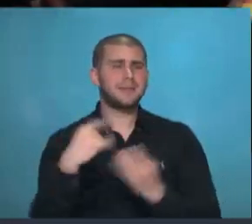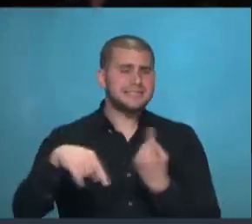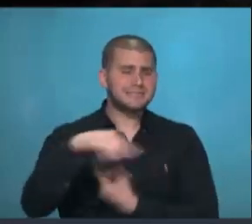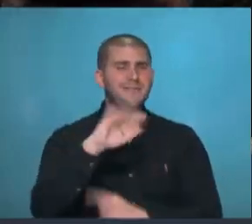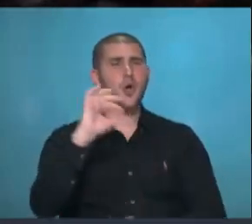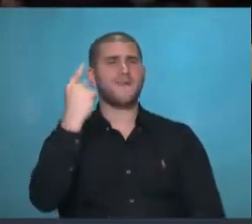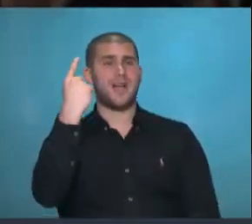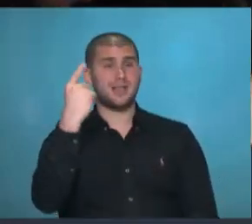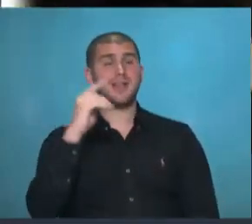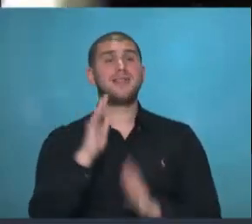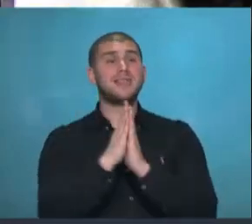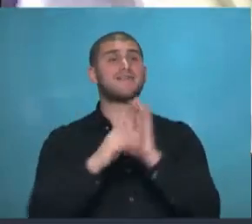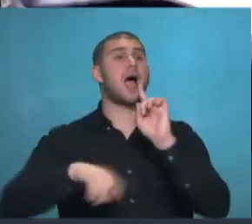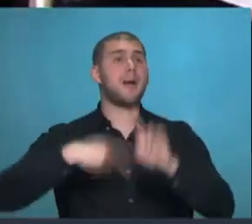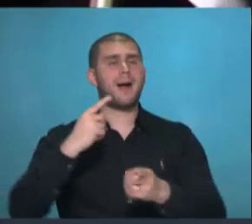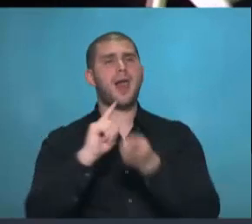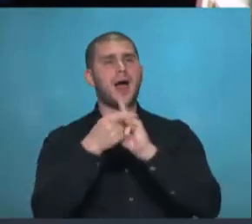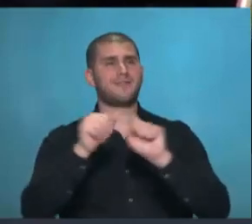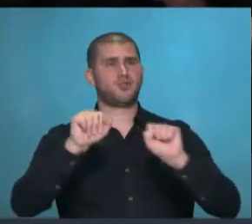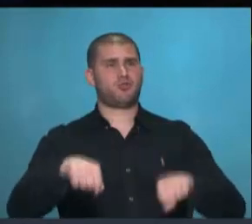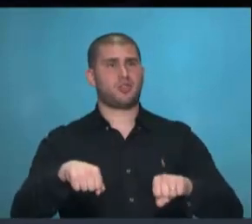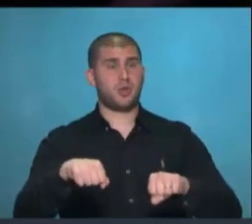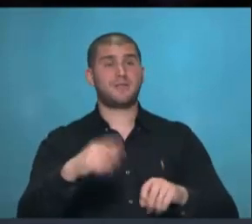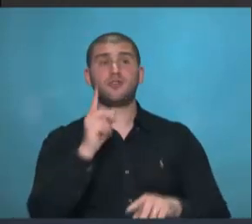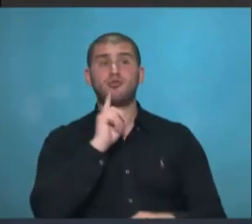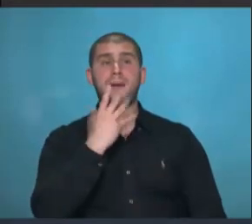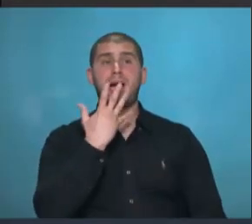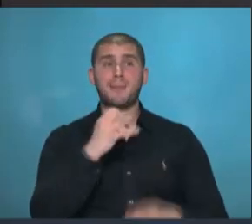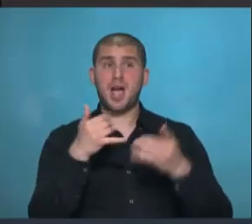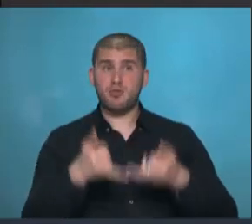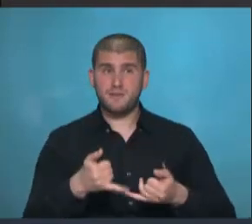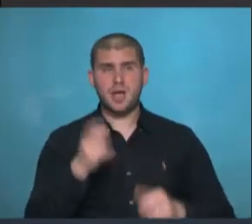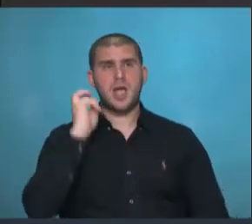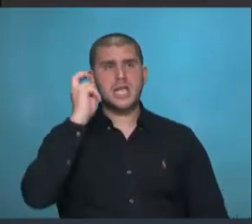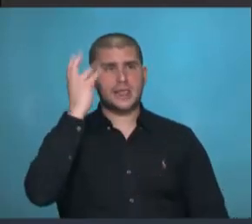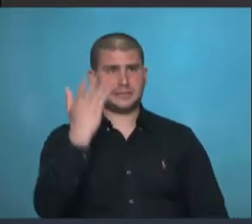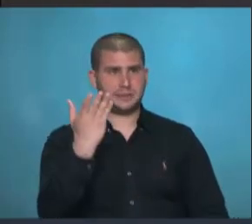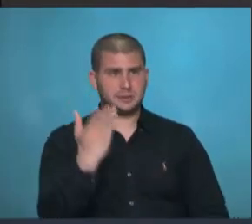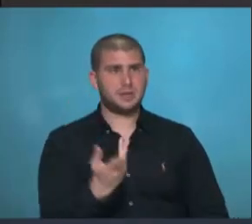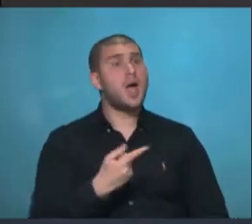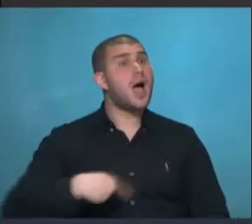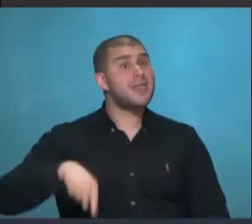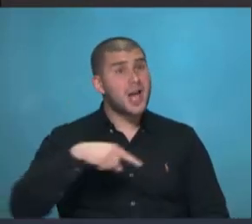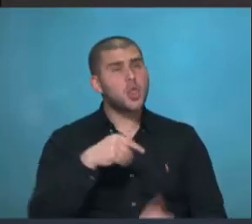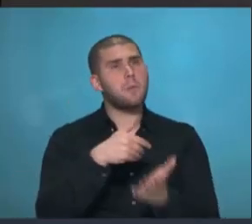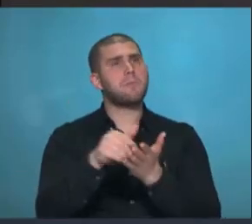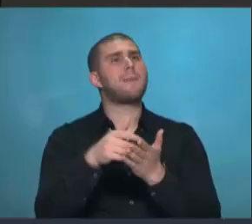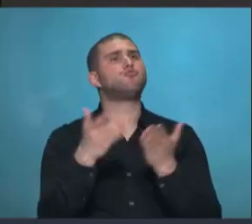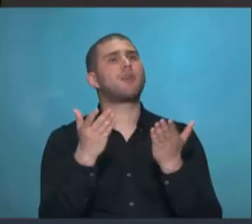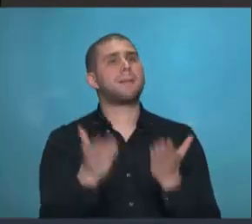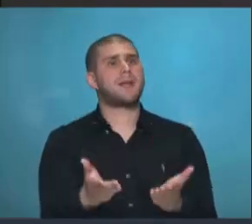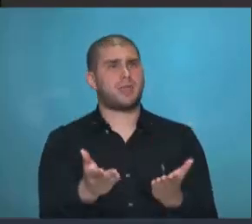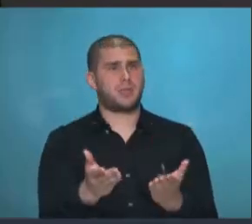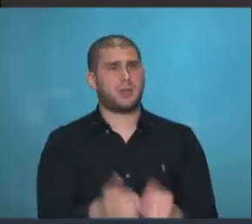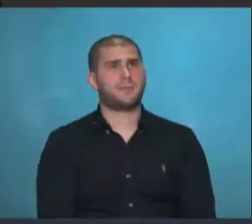כוכב. התקווה הבאה להחליף את השלטון. והשם החם הנוכחי, בני גנץ. אנחנו ממשיכים מכאן.